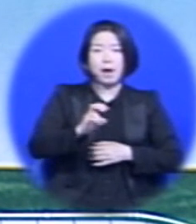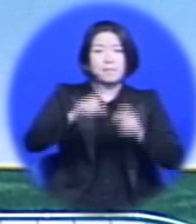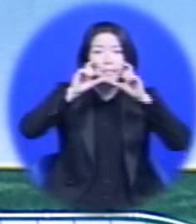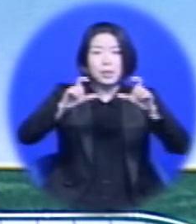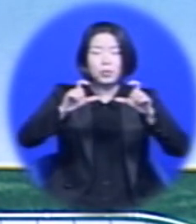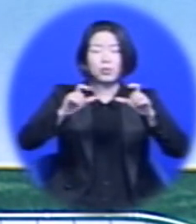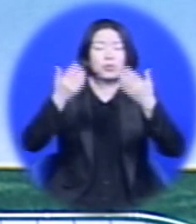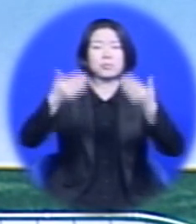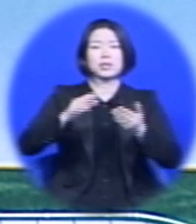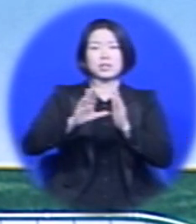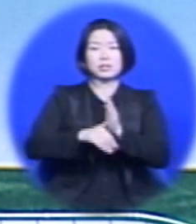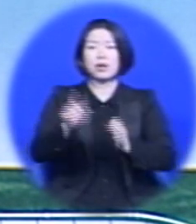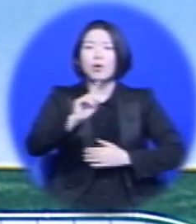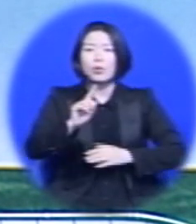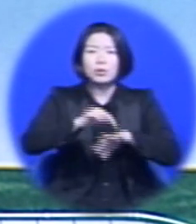때 어떤